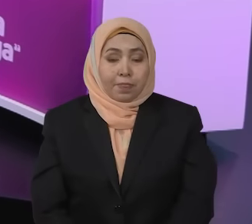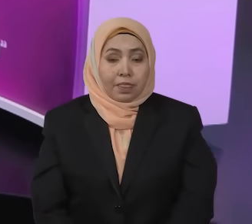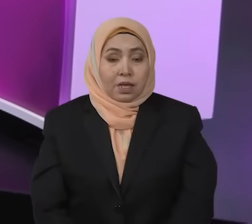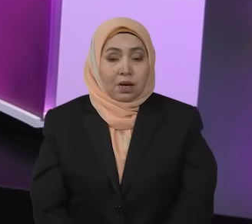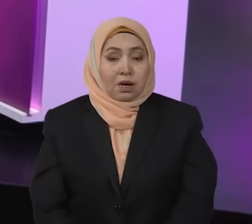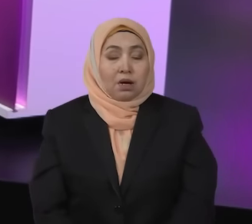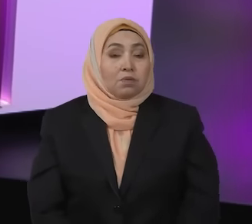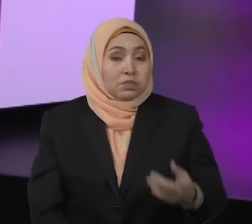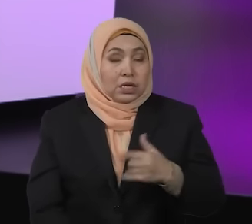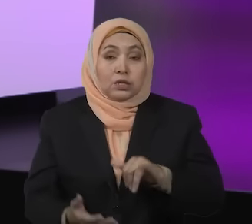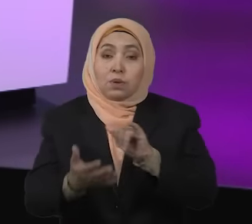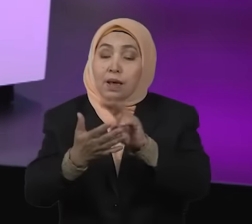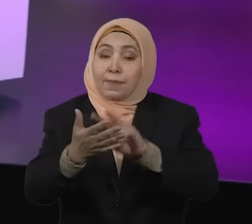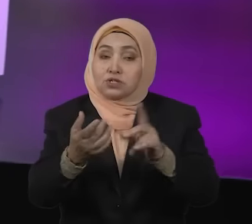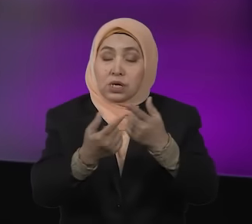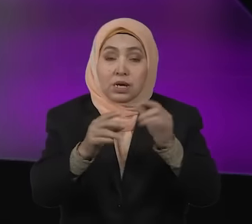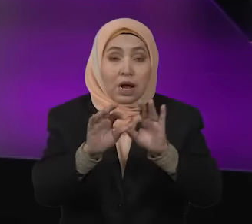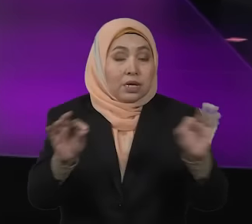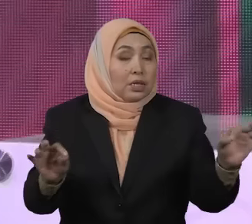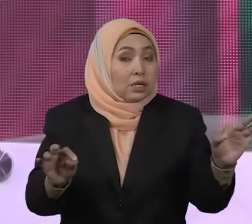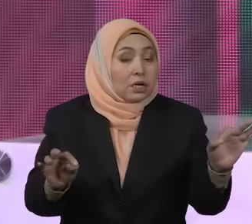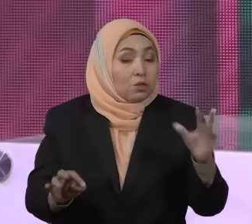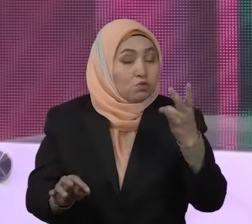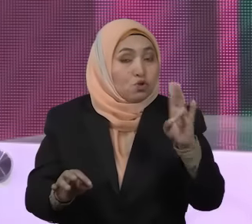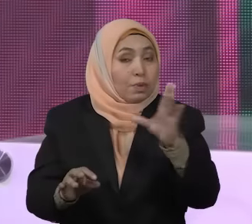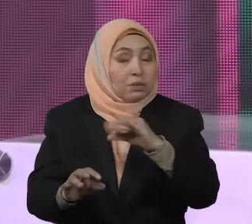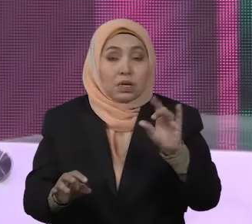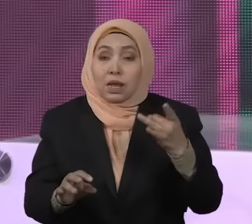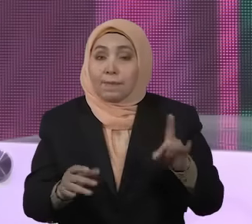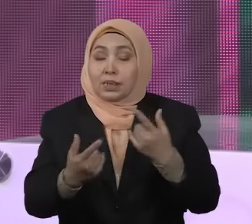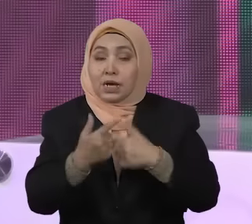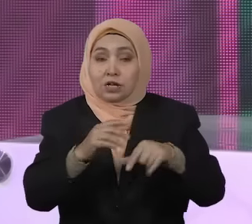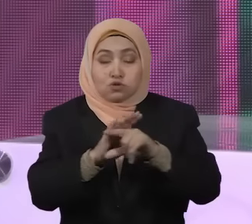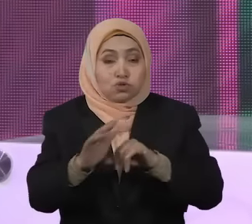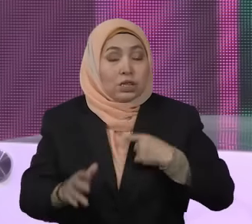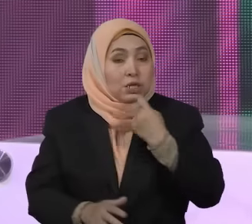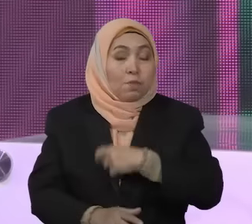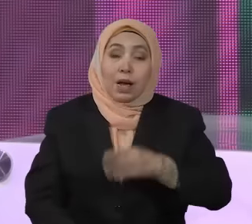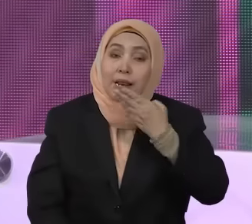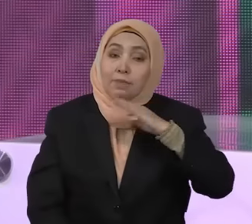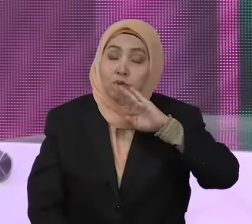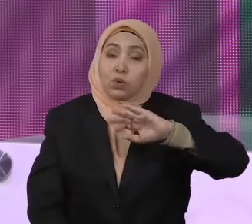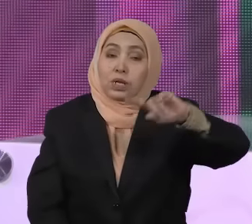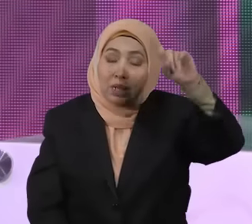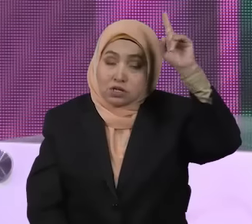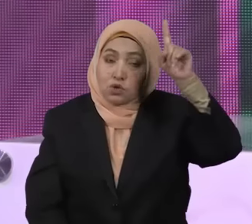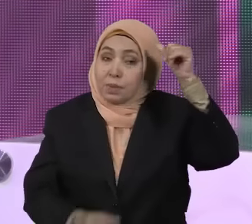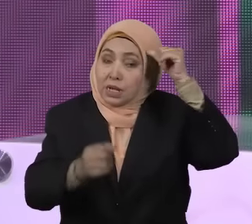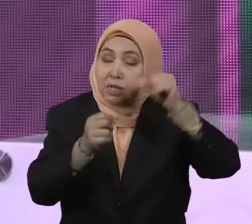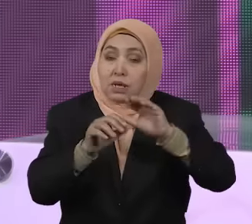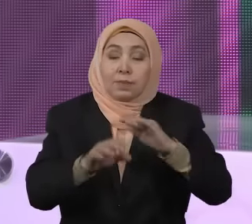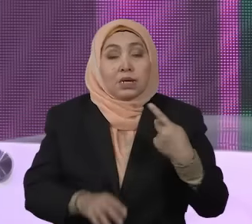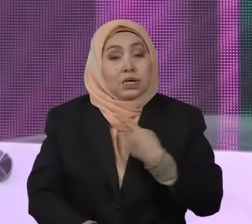العظيم. Surah Al-Azim, begitulah bacaan daripada ayat yang ke-17 dan 18 daripada surah At-Taubah. Alhamdulillah, sebagai satu peringatan kepada kita